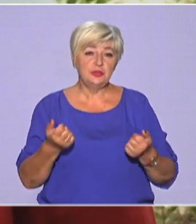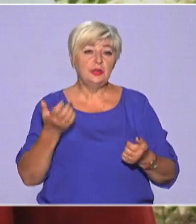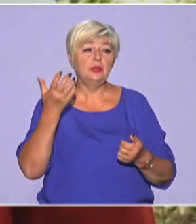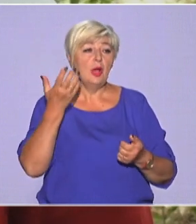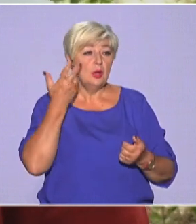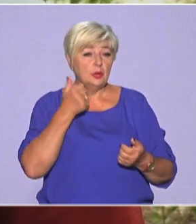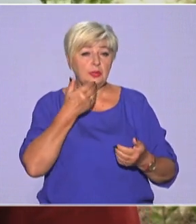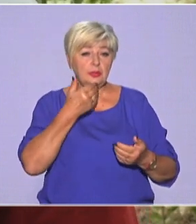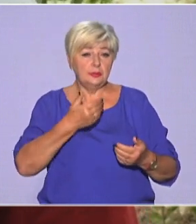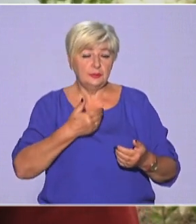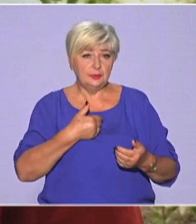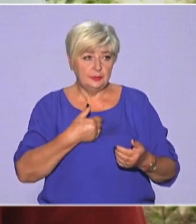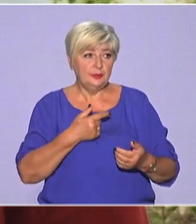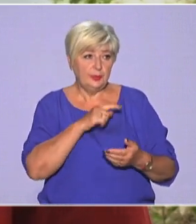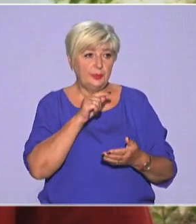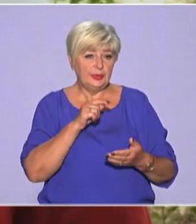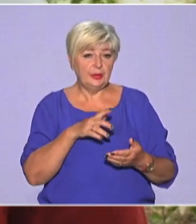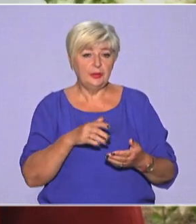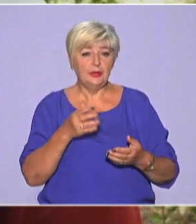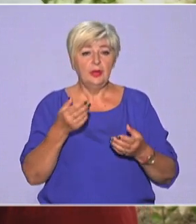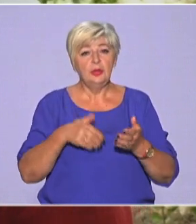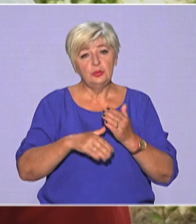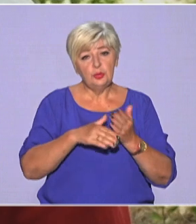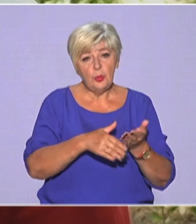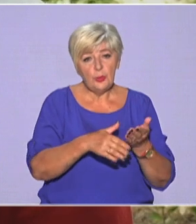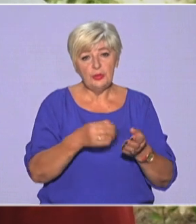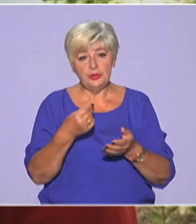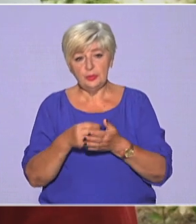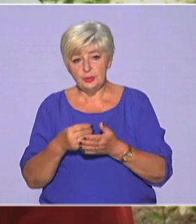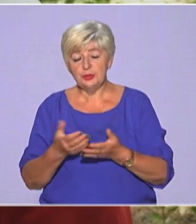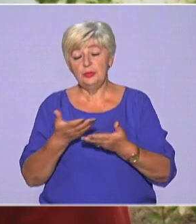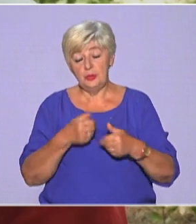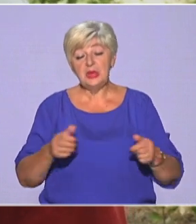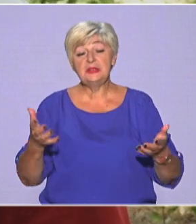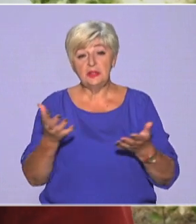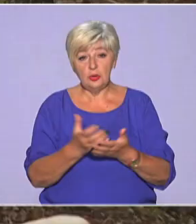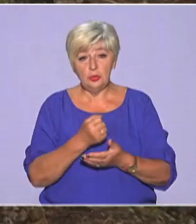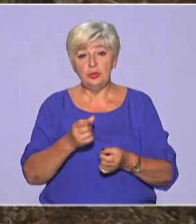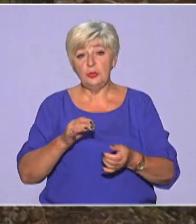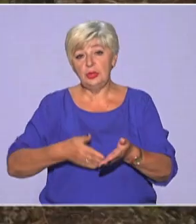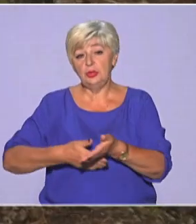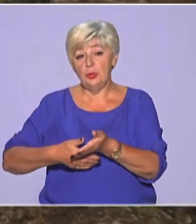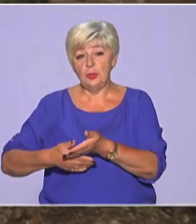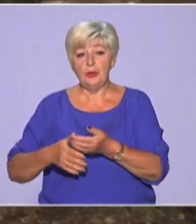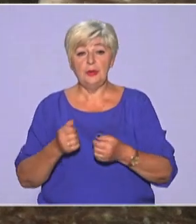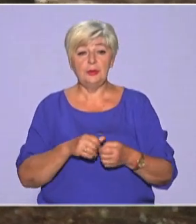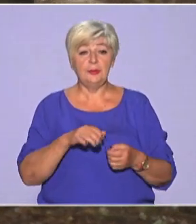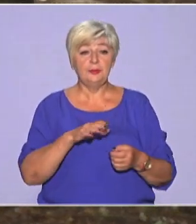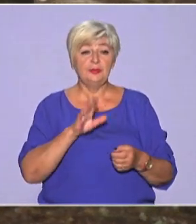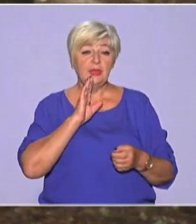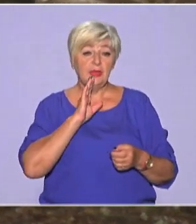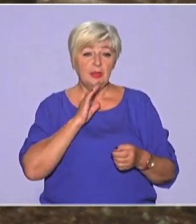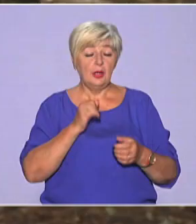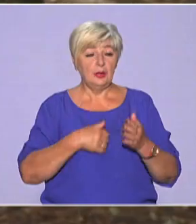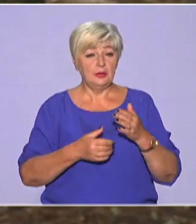питають, допоможіть, будь ласка, там або там коштами, або чимось ще, ми знаходимо і допомагаємо. Олександра у лавах